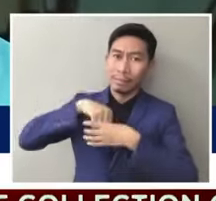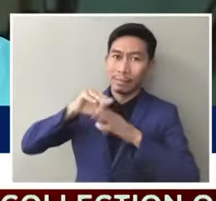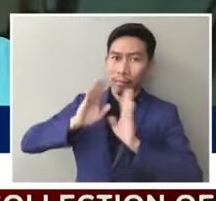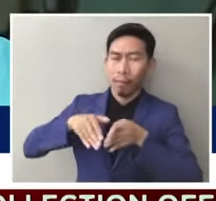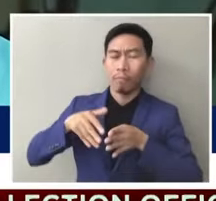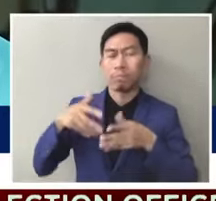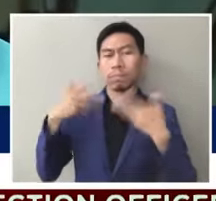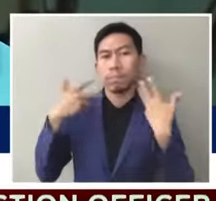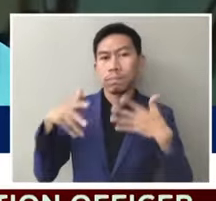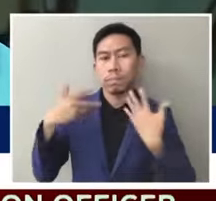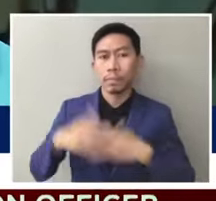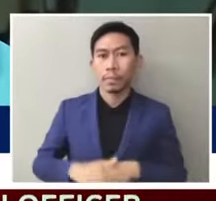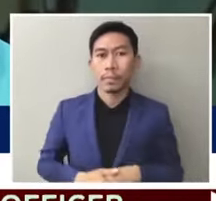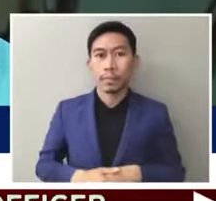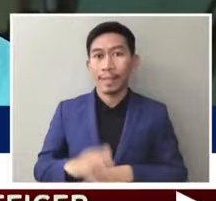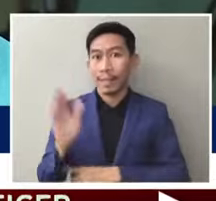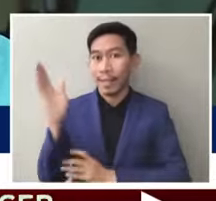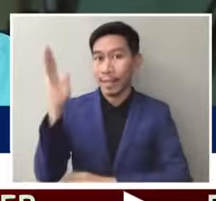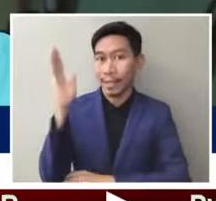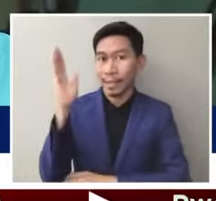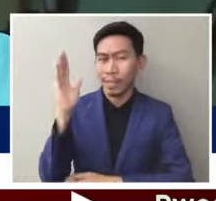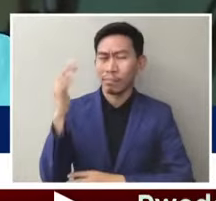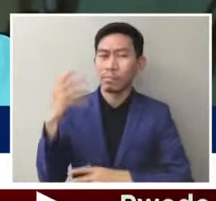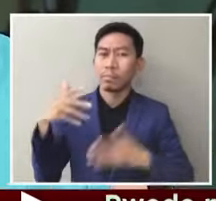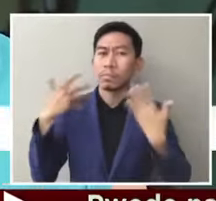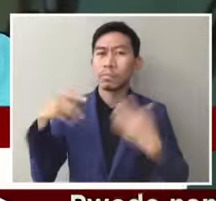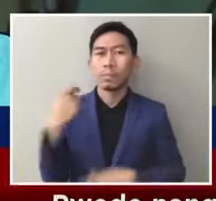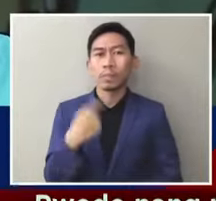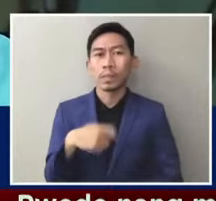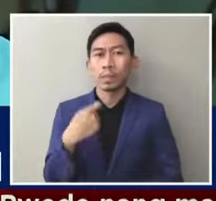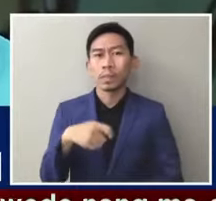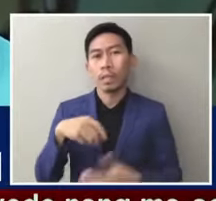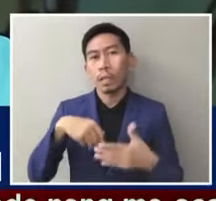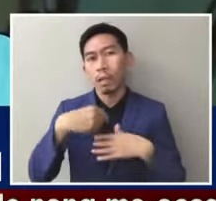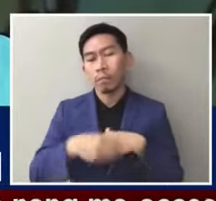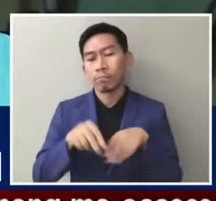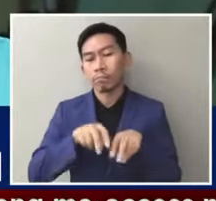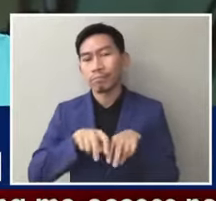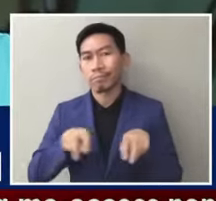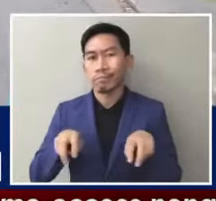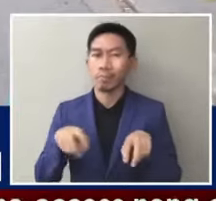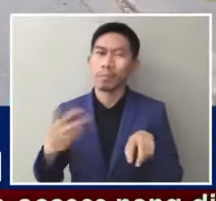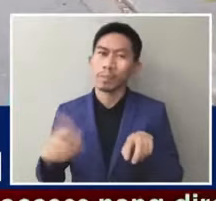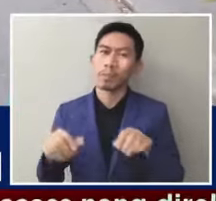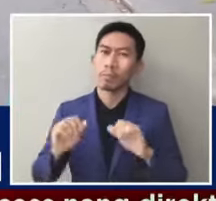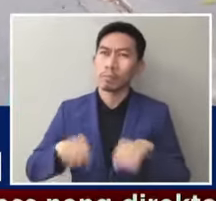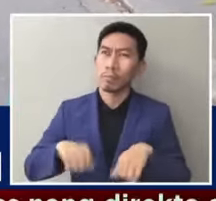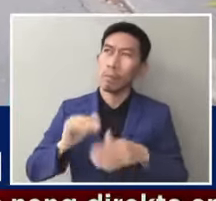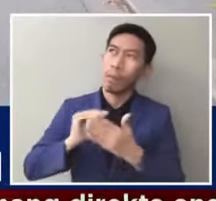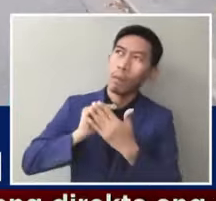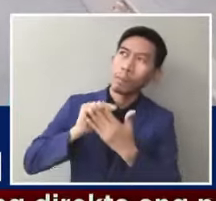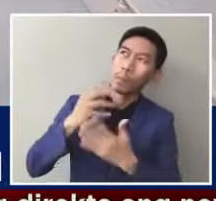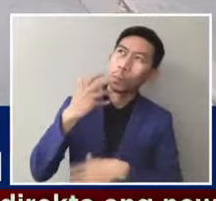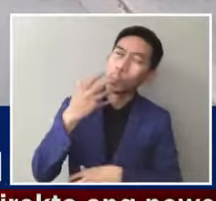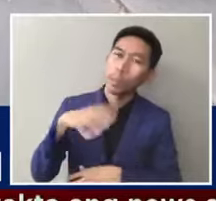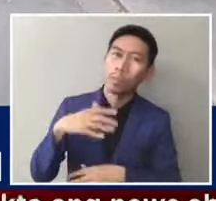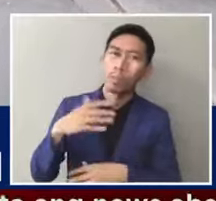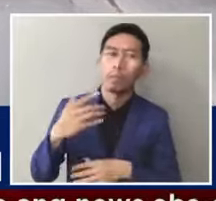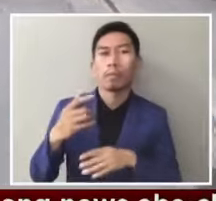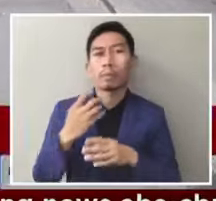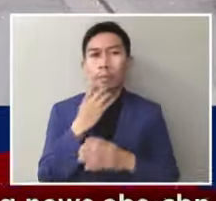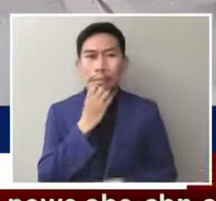labas na po kami, nagpapaypay na po kami sa labas para maiwasan ng init at tipid po sa kuryente. At dahil nga maalinsangan